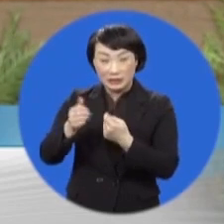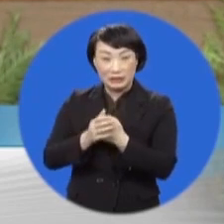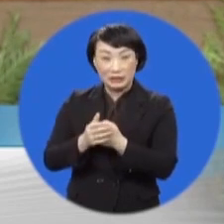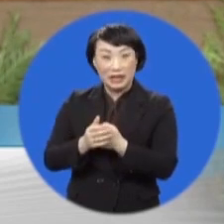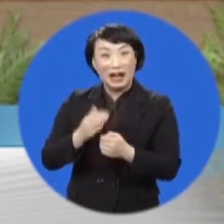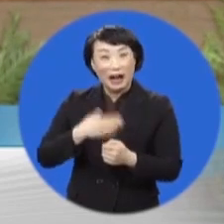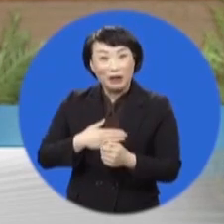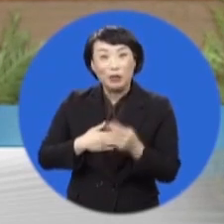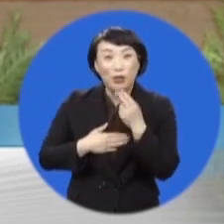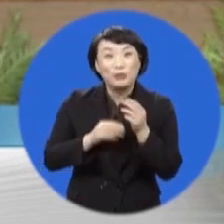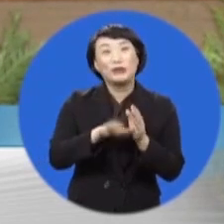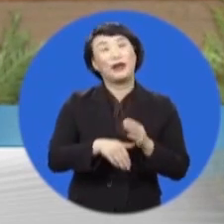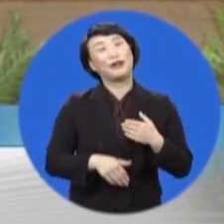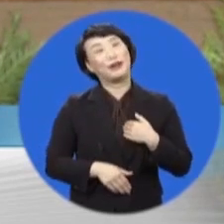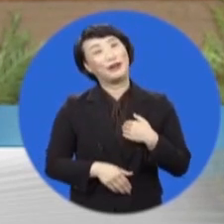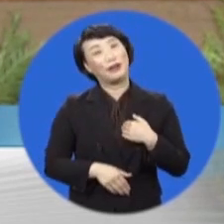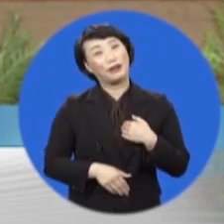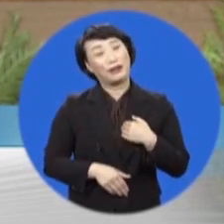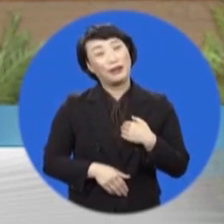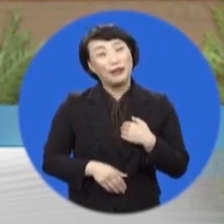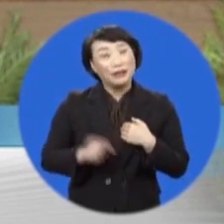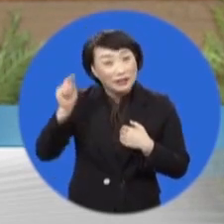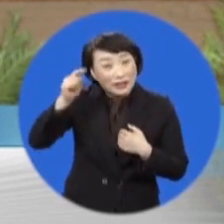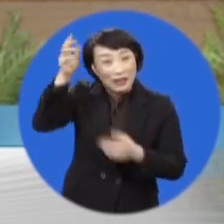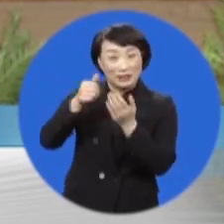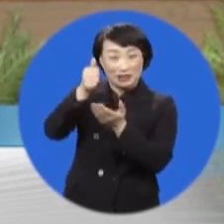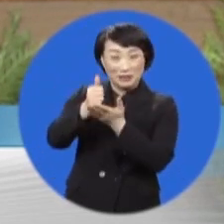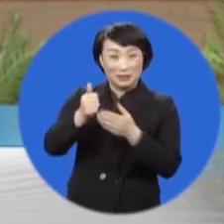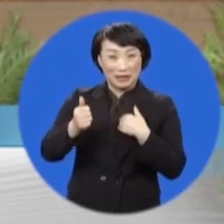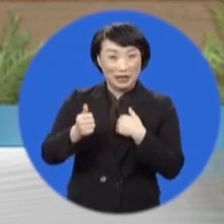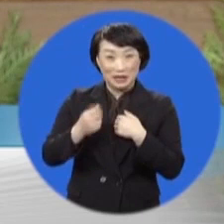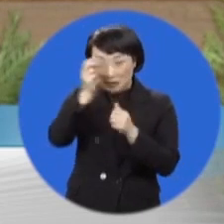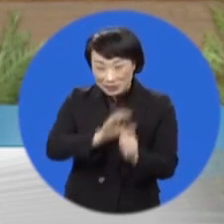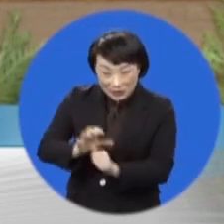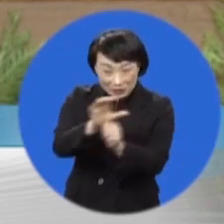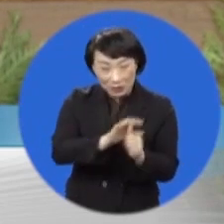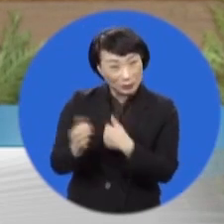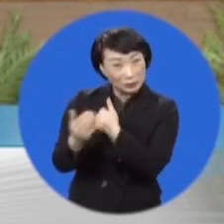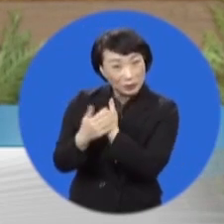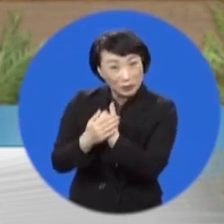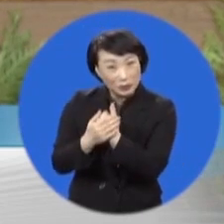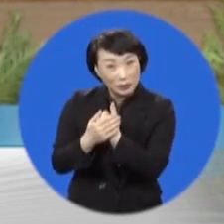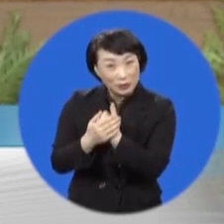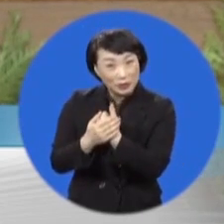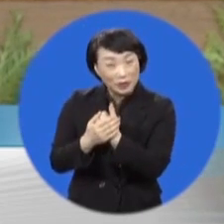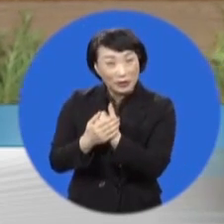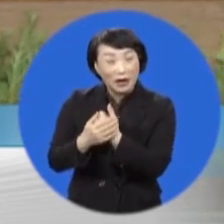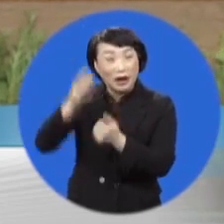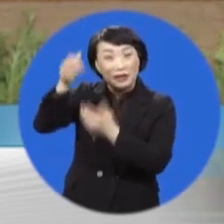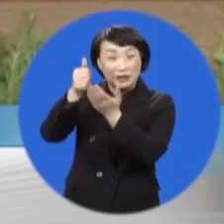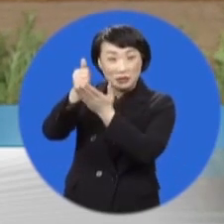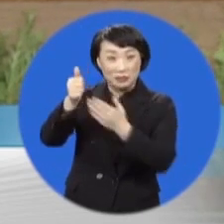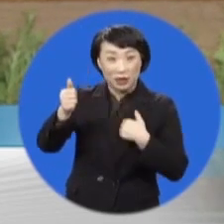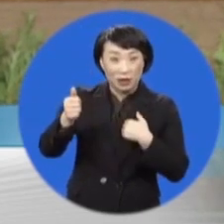알지 못할 태 음 이런 분이 이렇게 지키시고 보 못이루는 미에 우리가